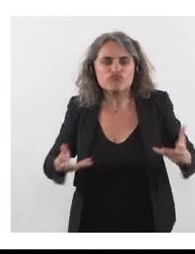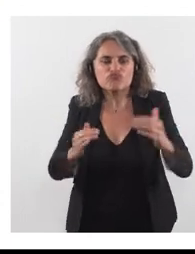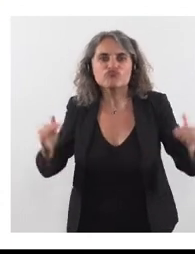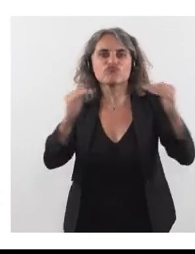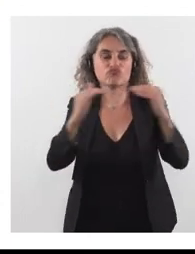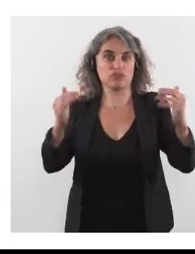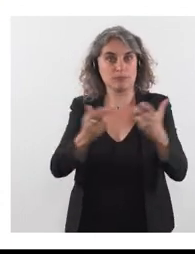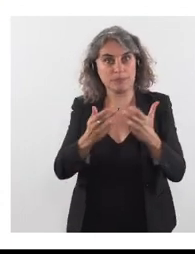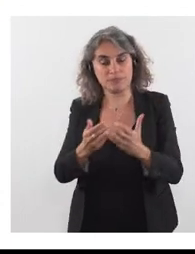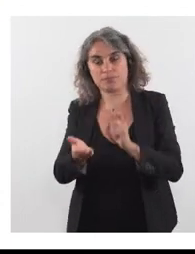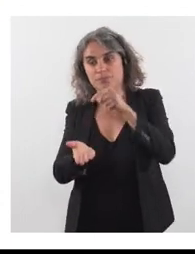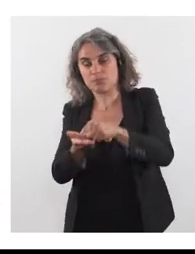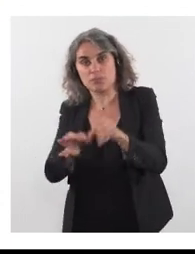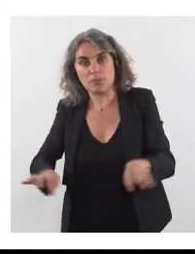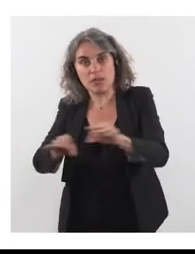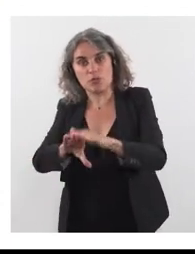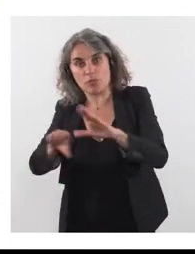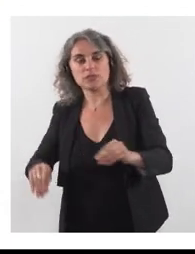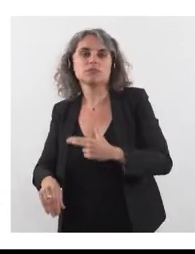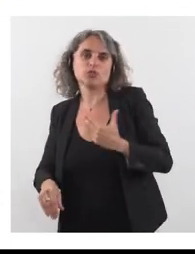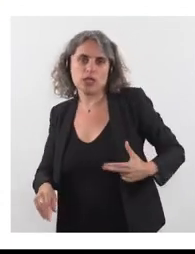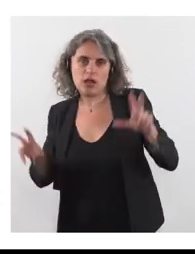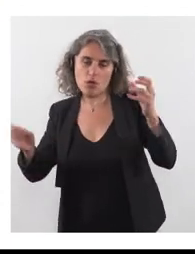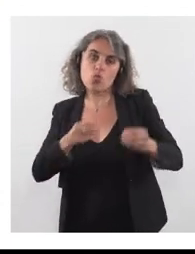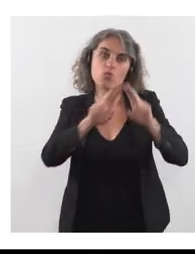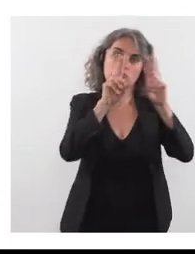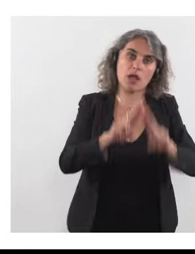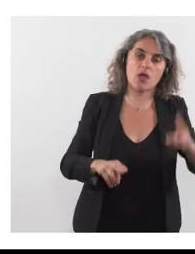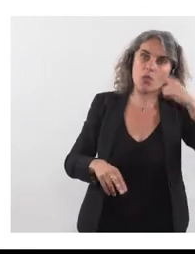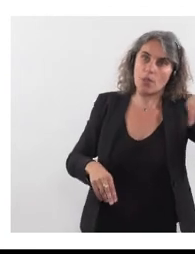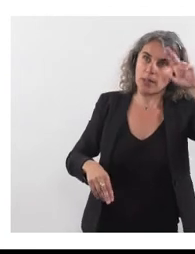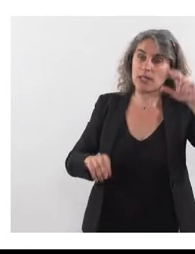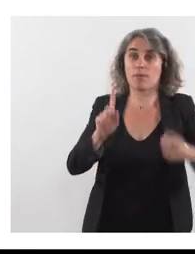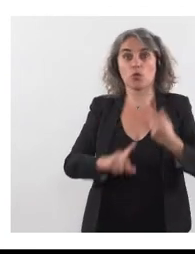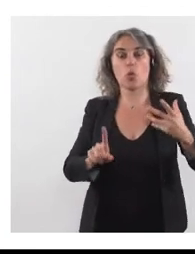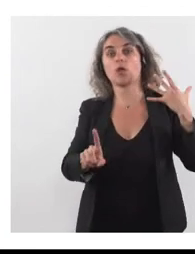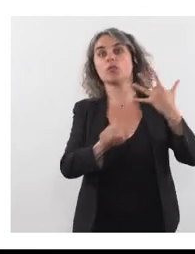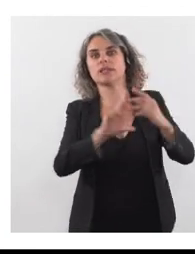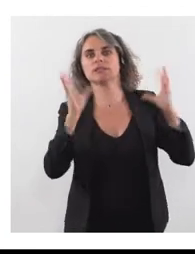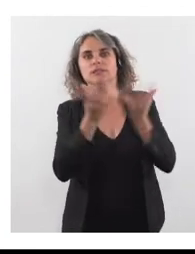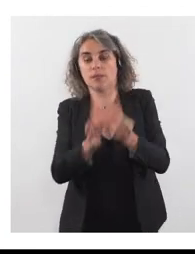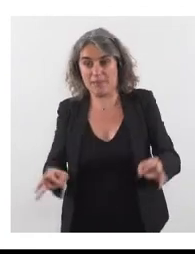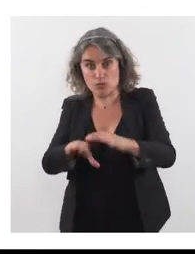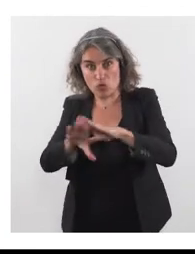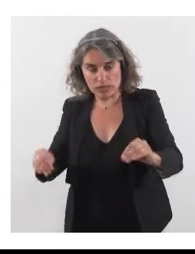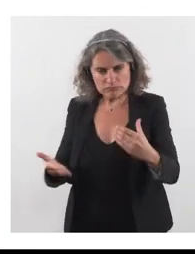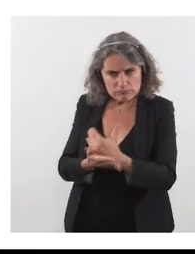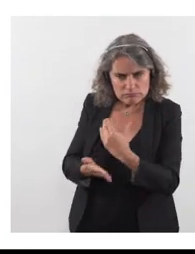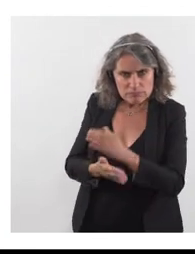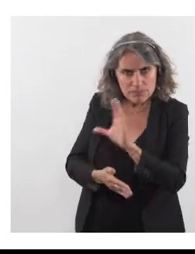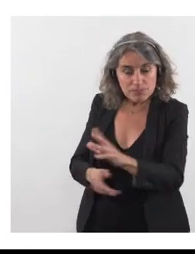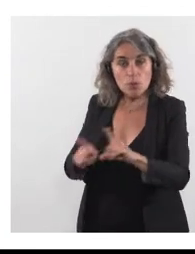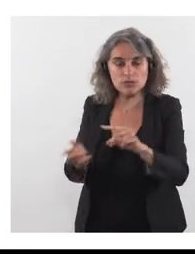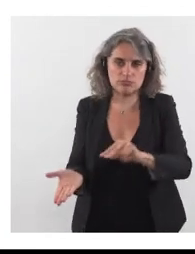soient nationales ou européennes, il y a tout un contexte que l'on doit prendre en compte, à la fois un contexte national, mais également un